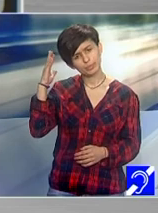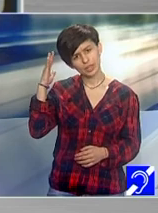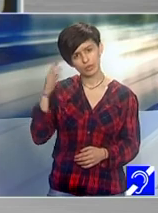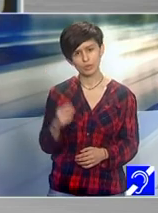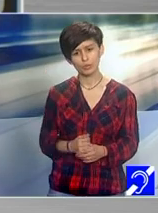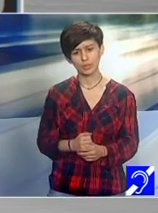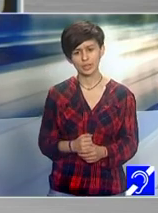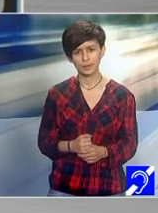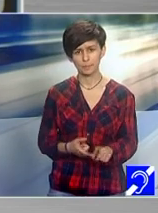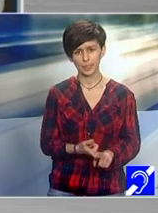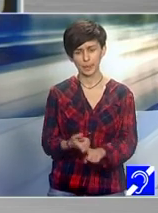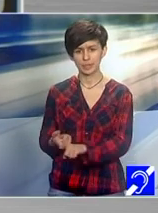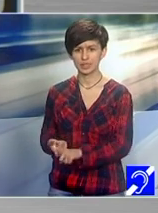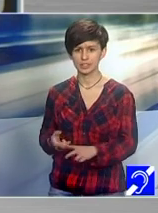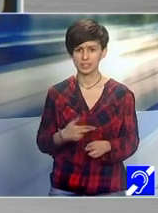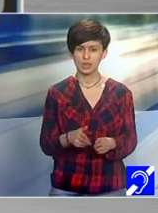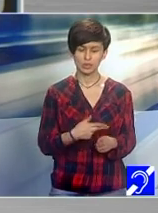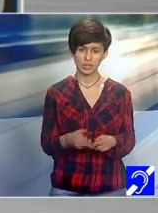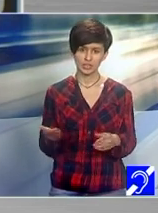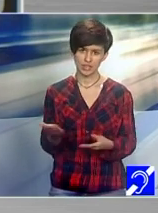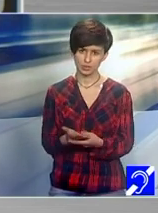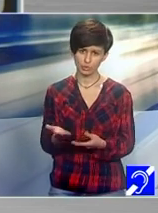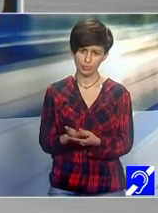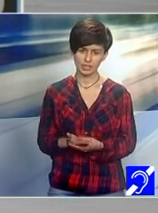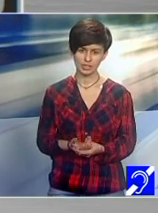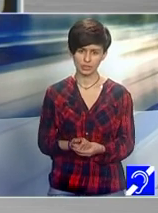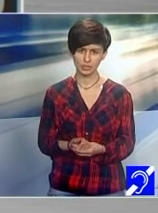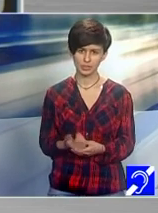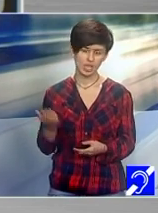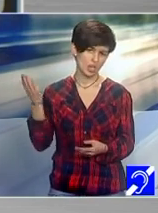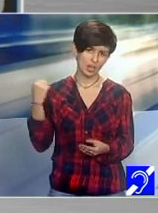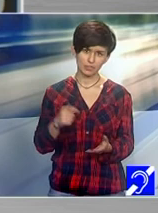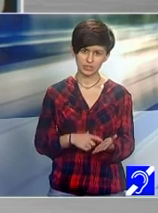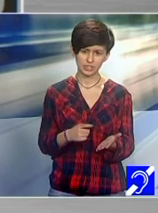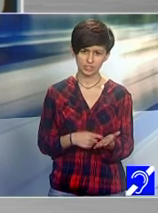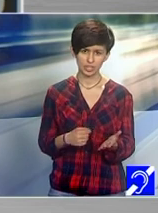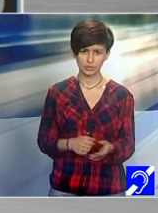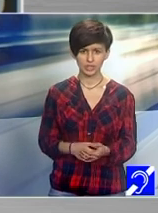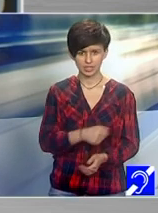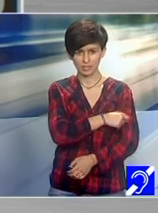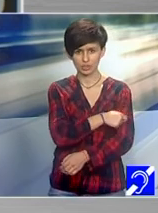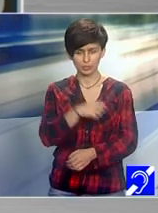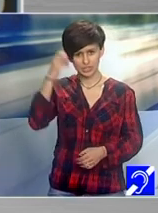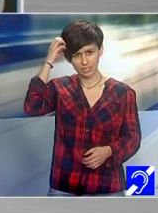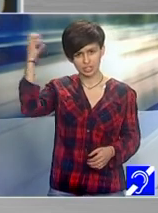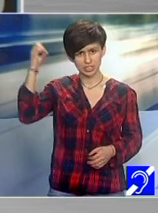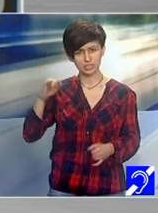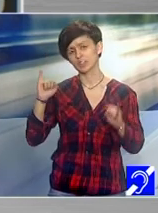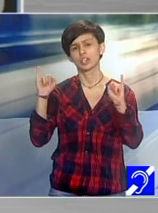curățare documente, a fost cooptată în Comitetul Științific al unui